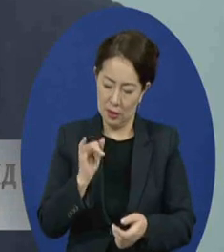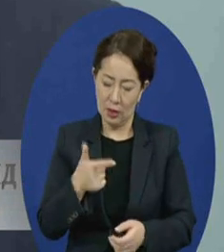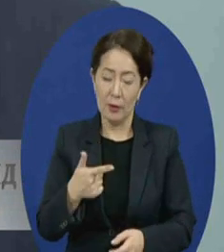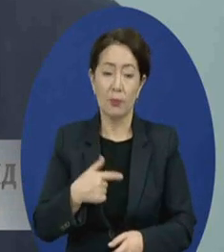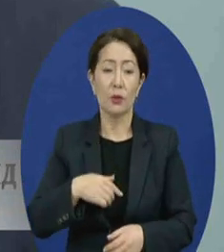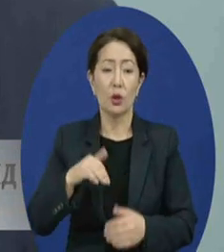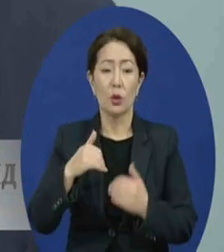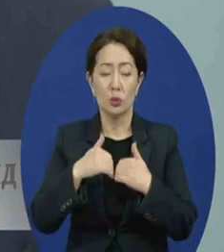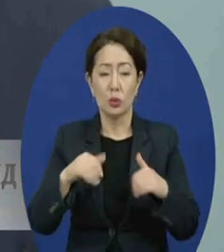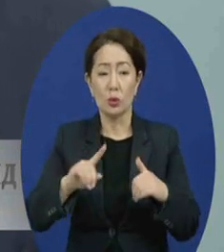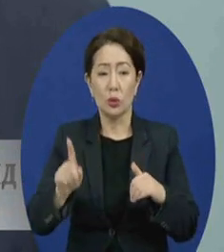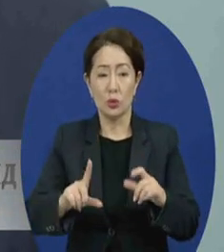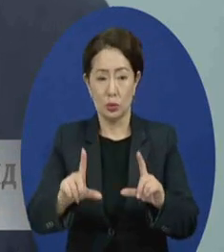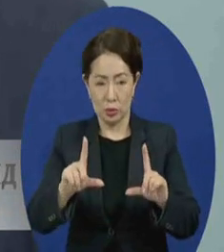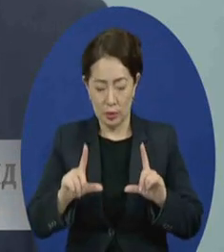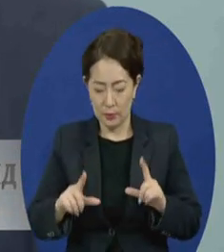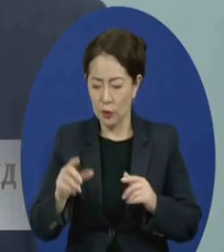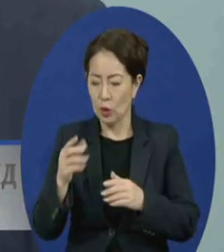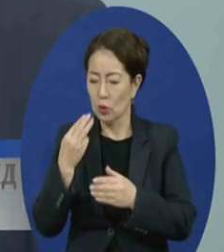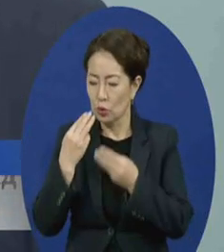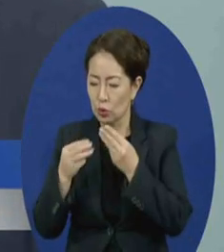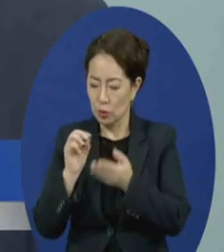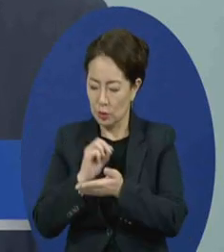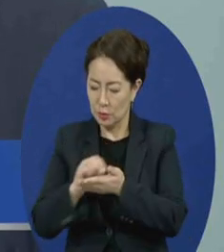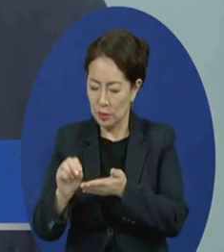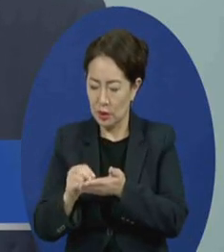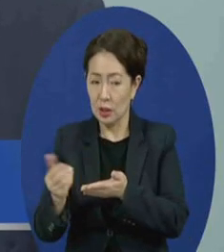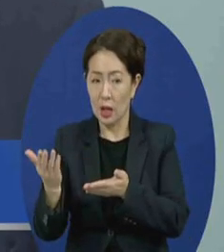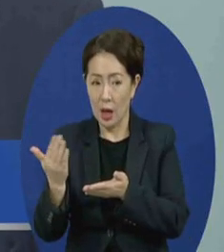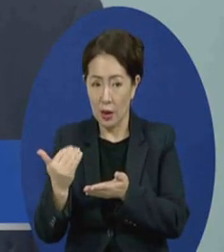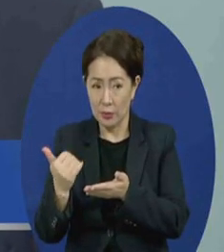зөвшөөрөл авахд чинь одоо шүүхийн бичиглэг нь